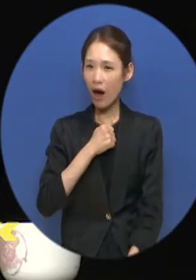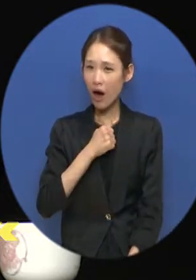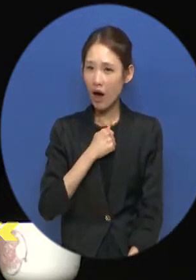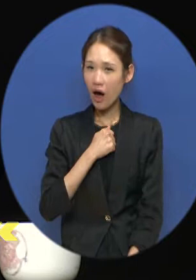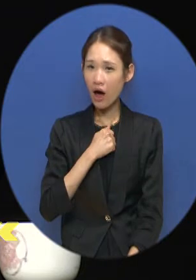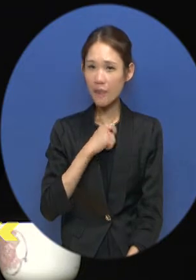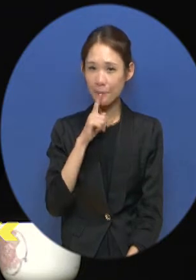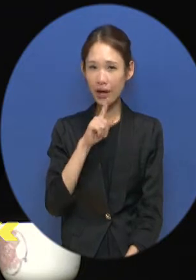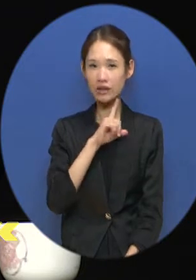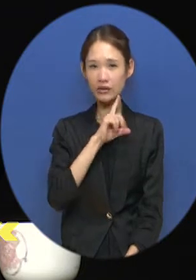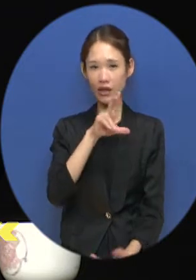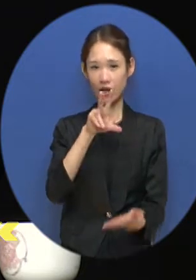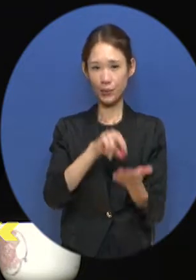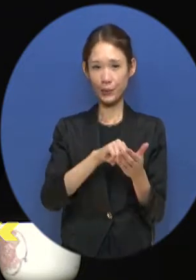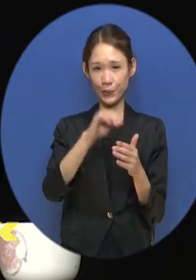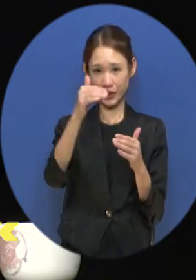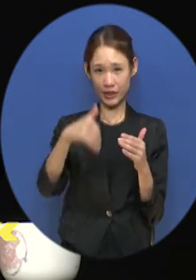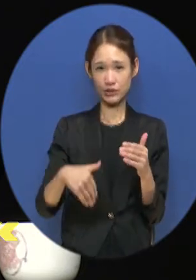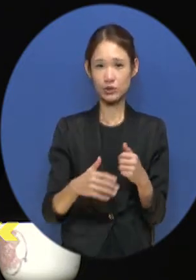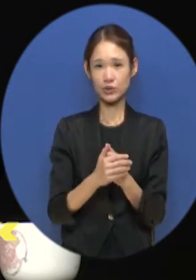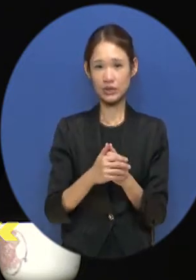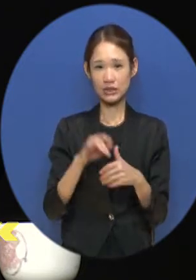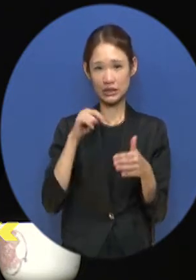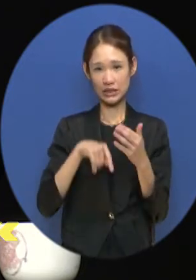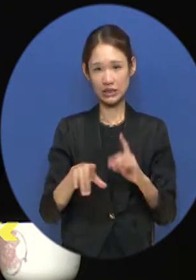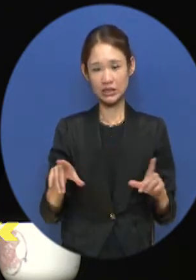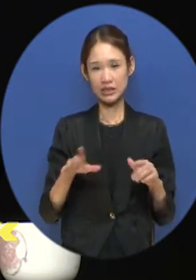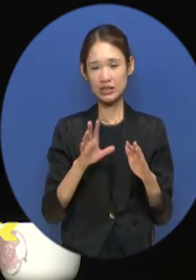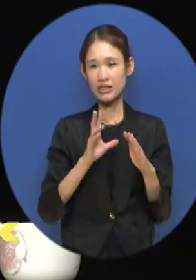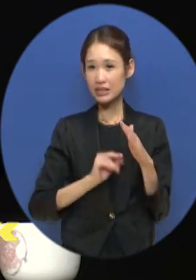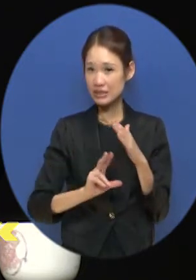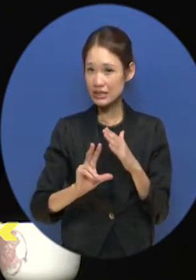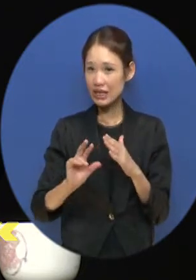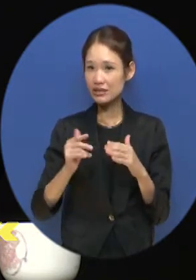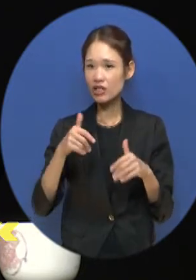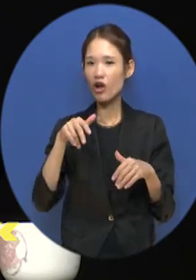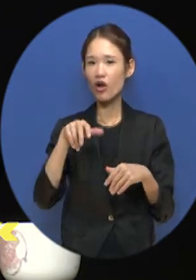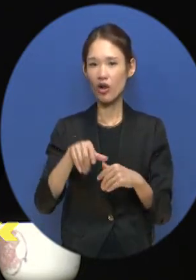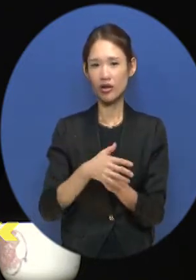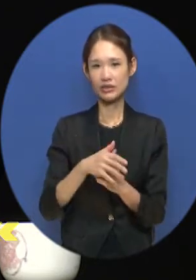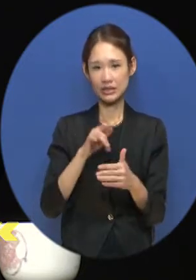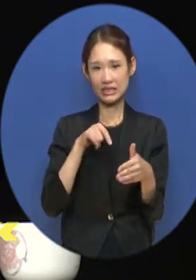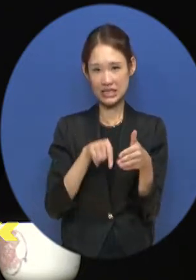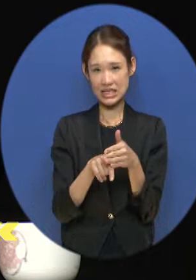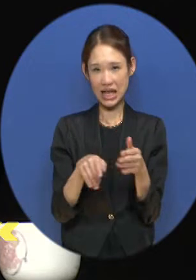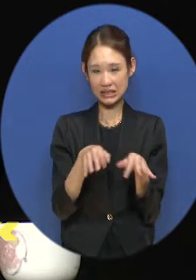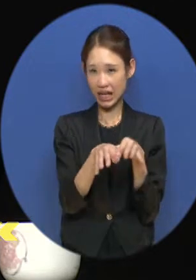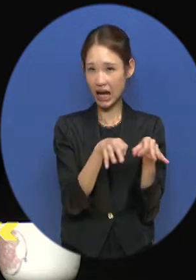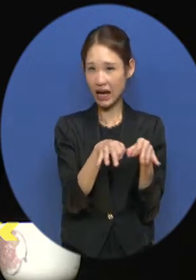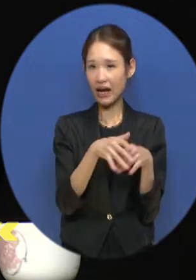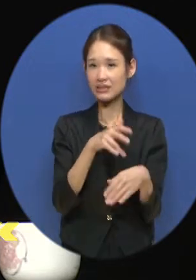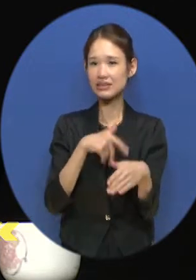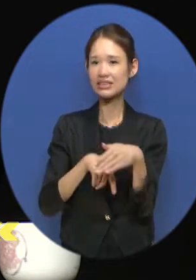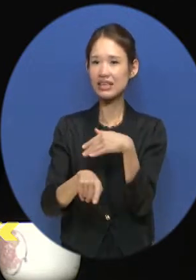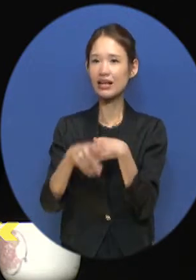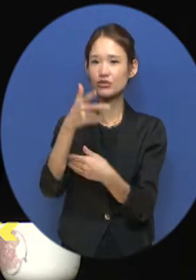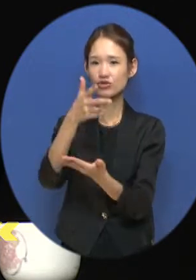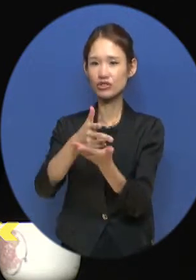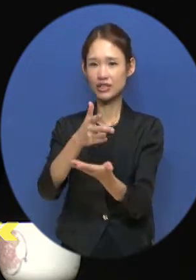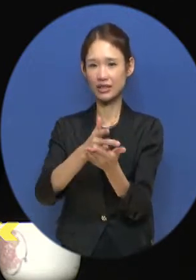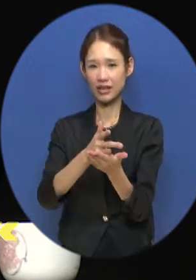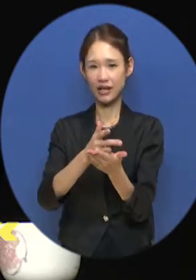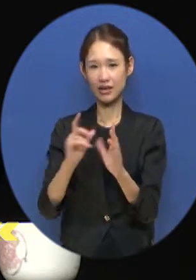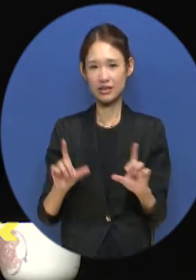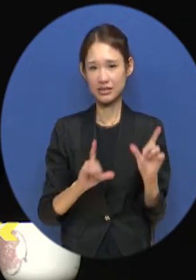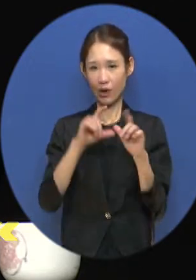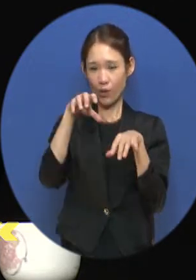내용으로 지하생활 공간인 지하철역, 지하상가, 지하주차장, 기타 지하생활